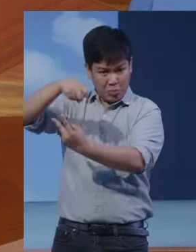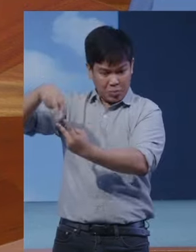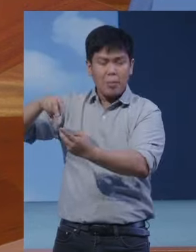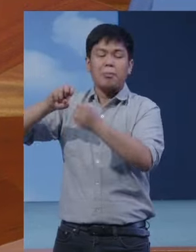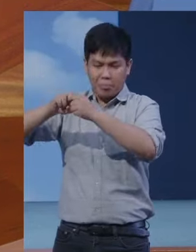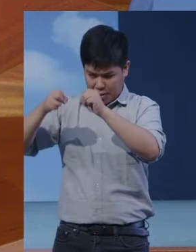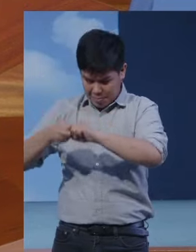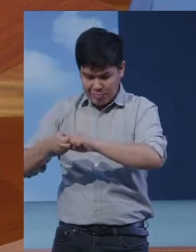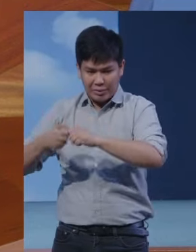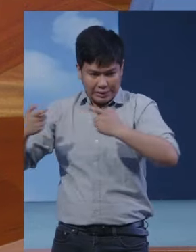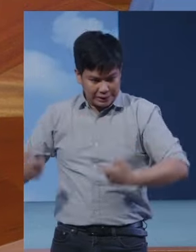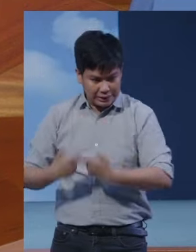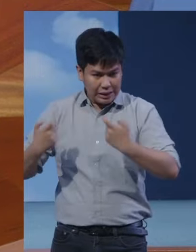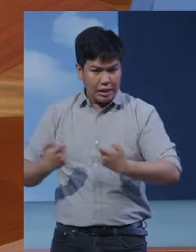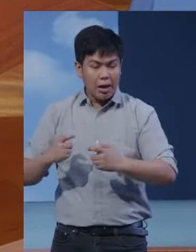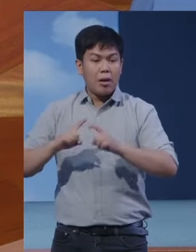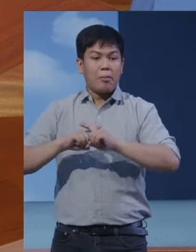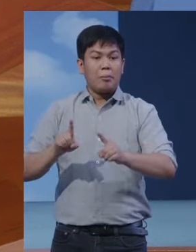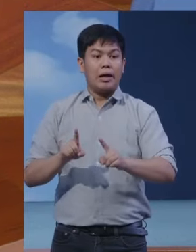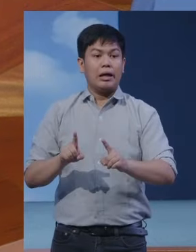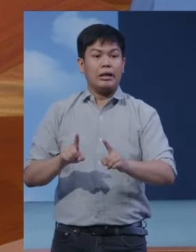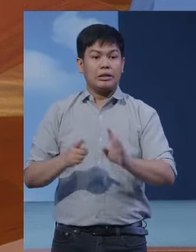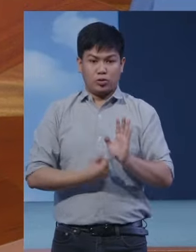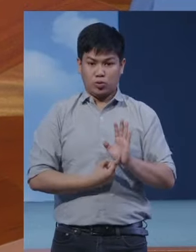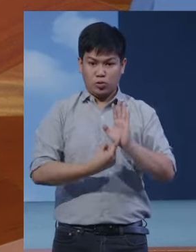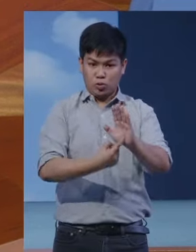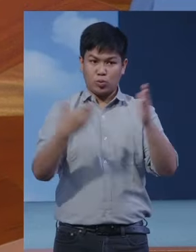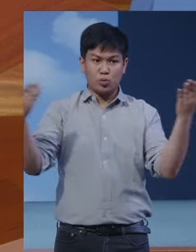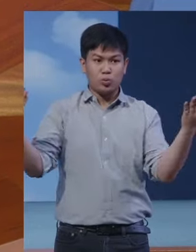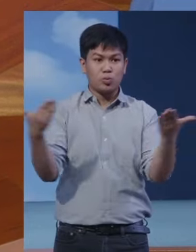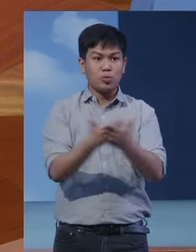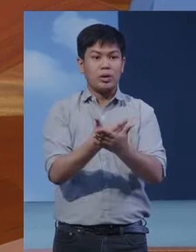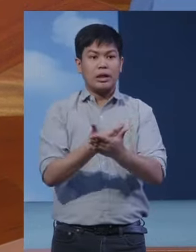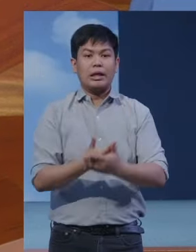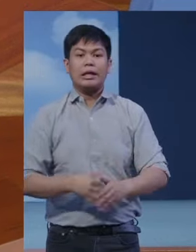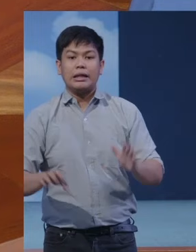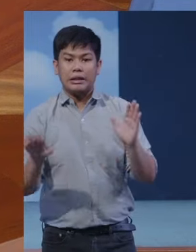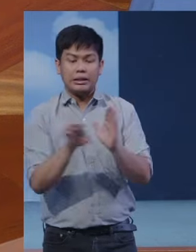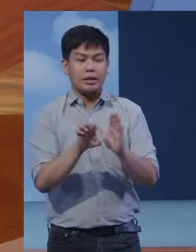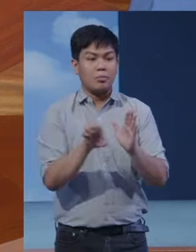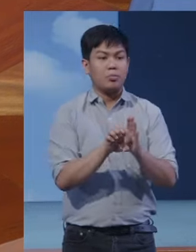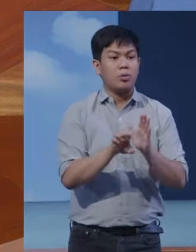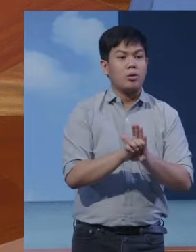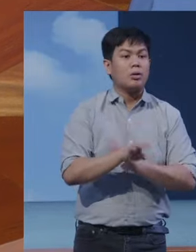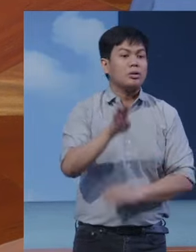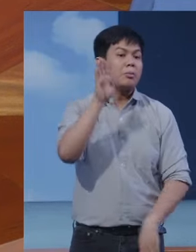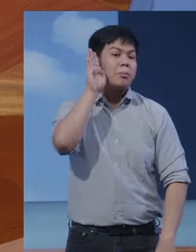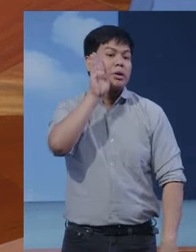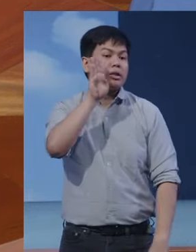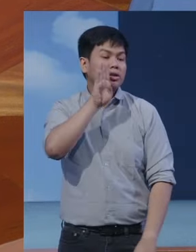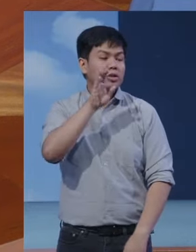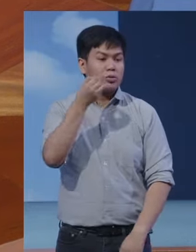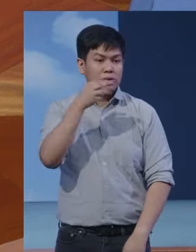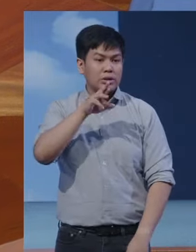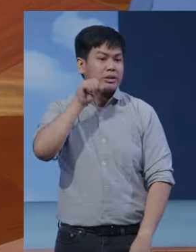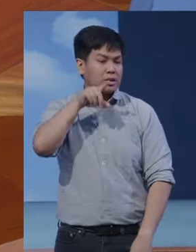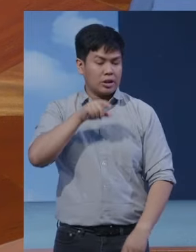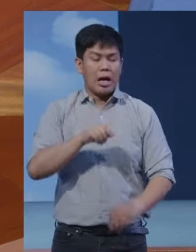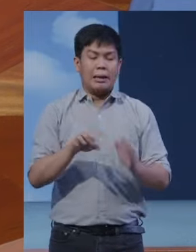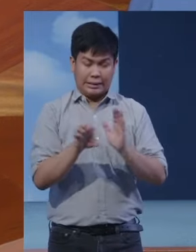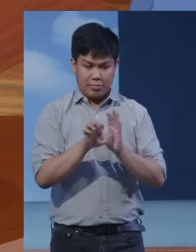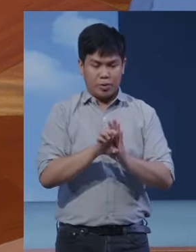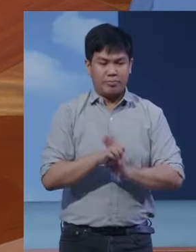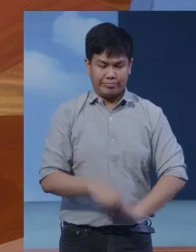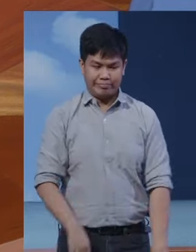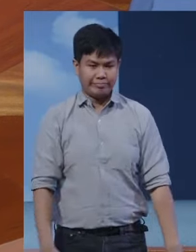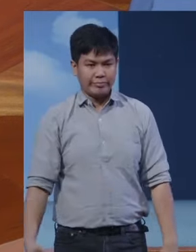adultery Pero ito nagbigay siya ng panibago that if any brother has a wife Who is an unbeliever so